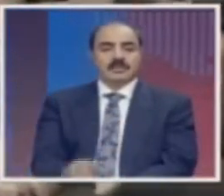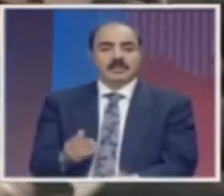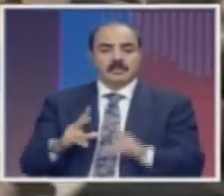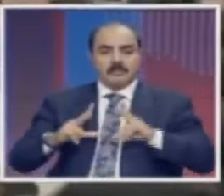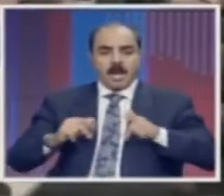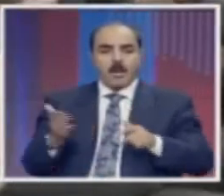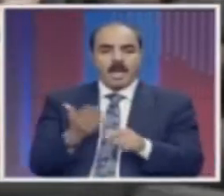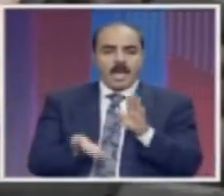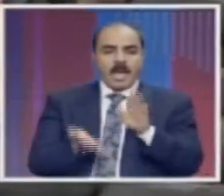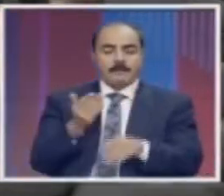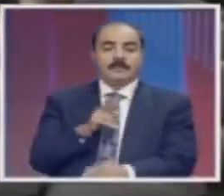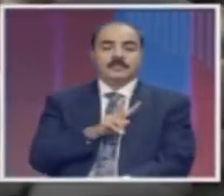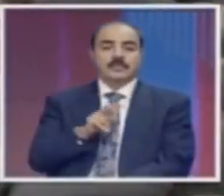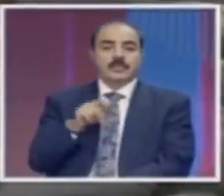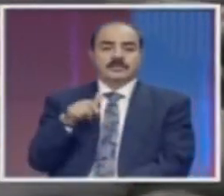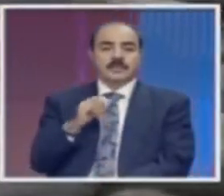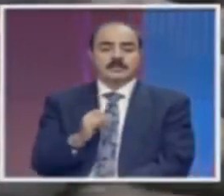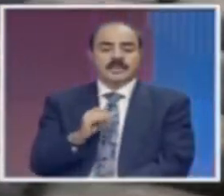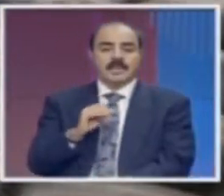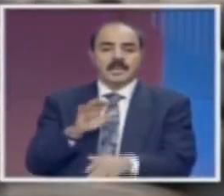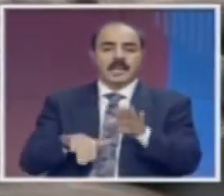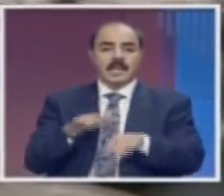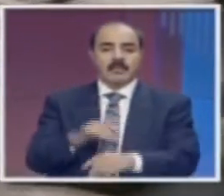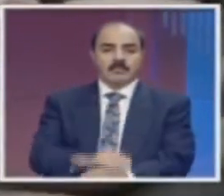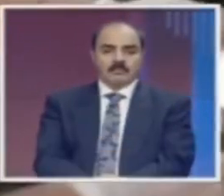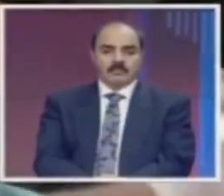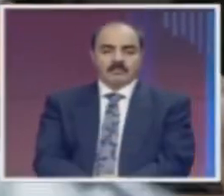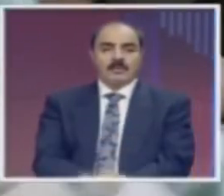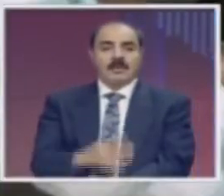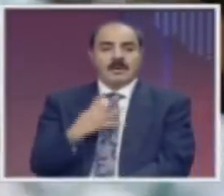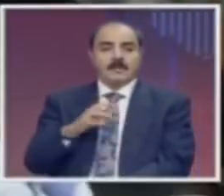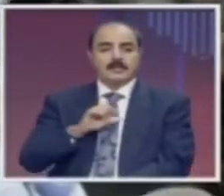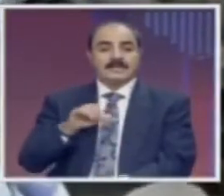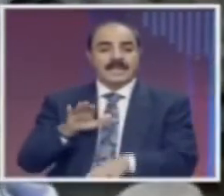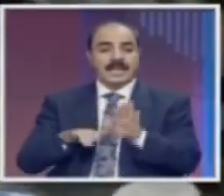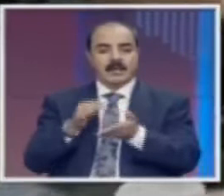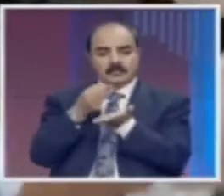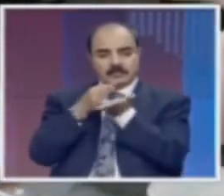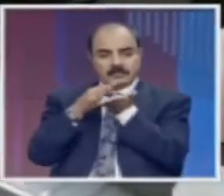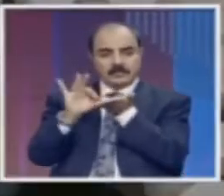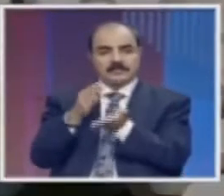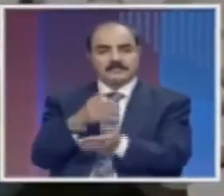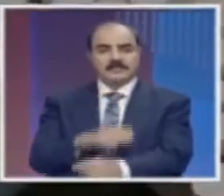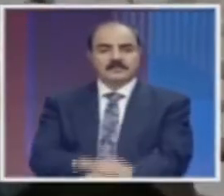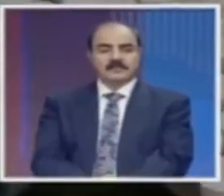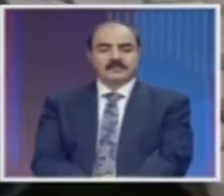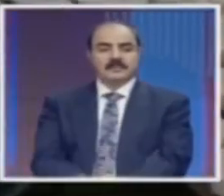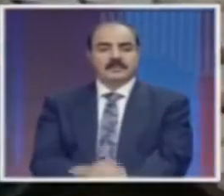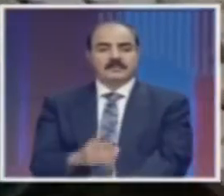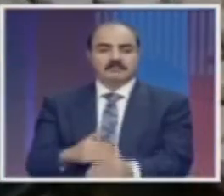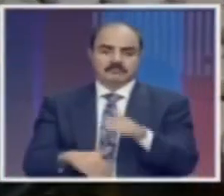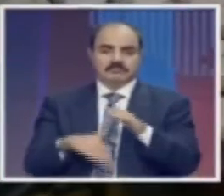من 756 كيلوغرام من نبات البانجو المخدر وكمية من مخدر الهيروين وزنت